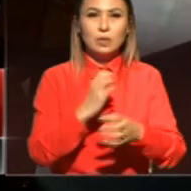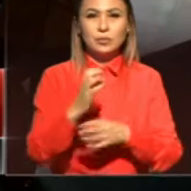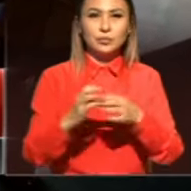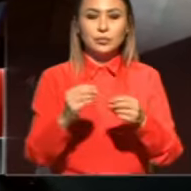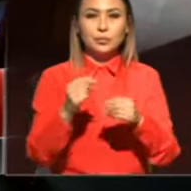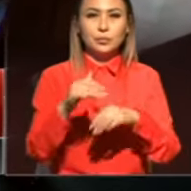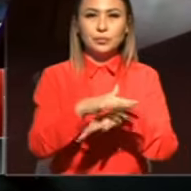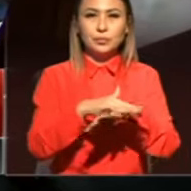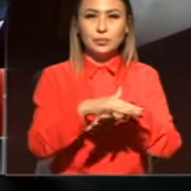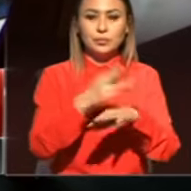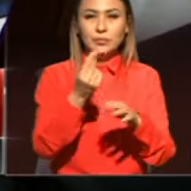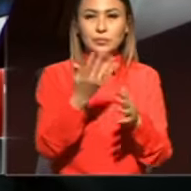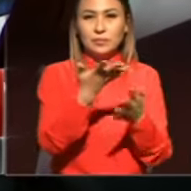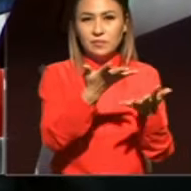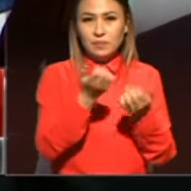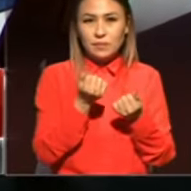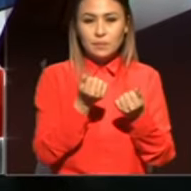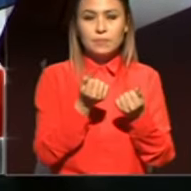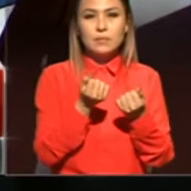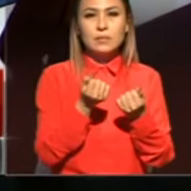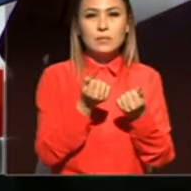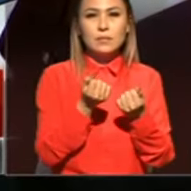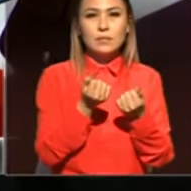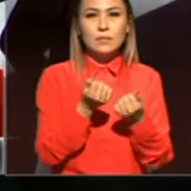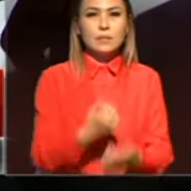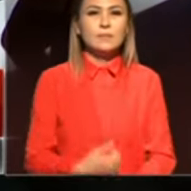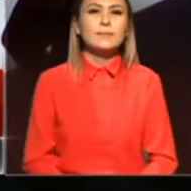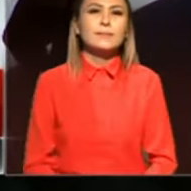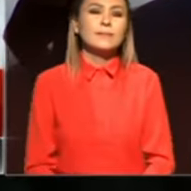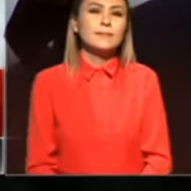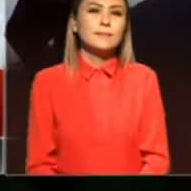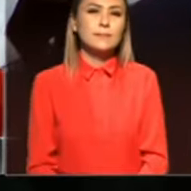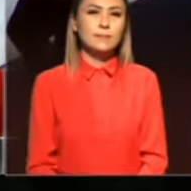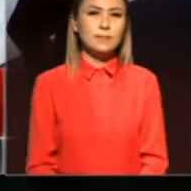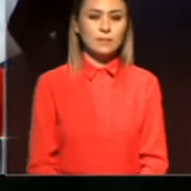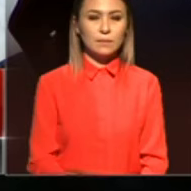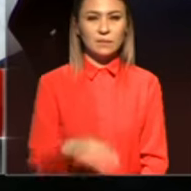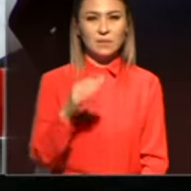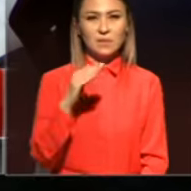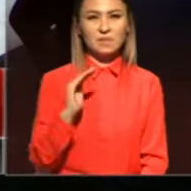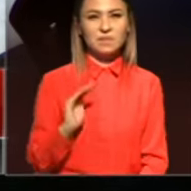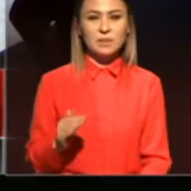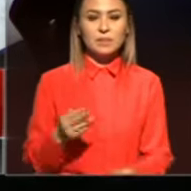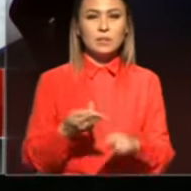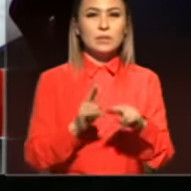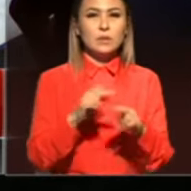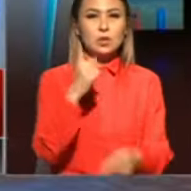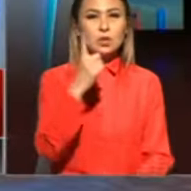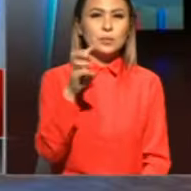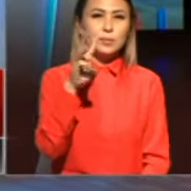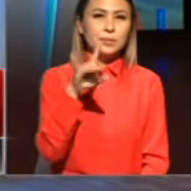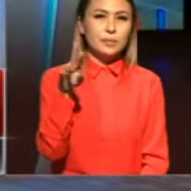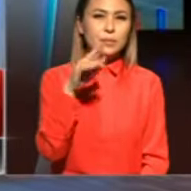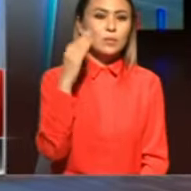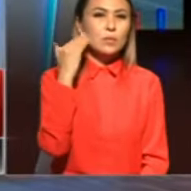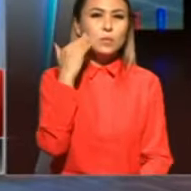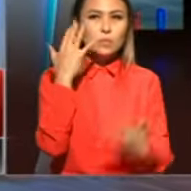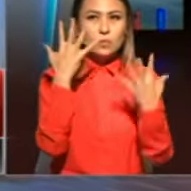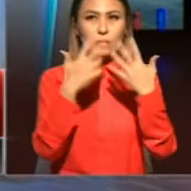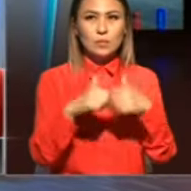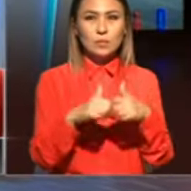ұйымдарынан алса егер. Екіншіден, мына бізде фирмаралық қарыз көп та, 100 миллиардтан көп. Бұны